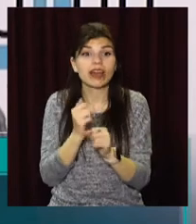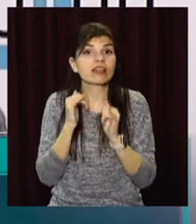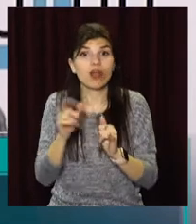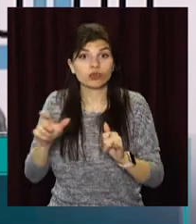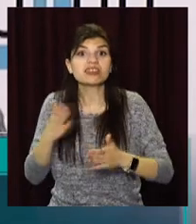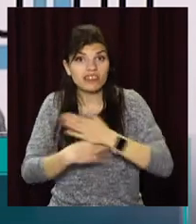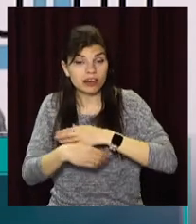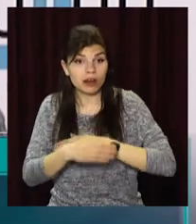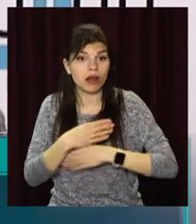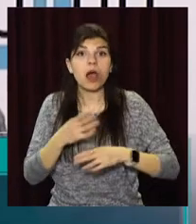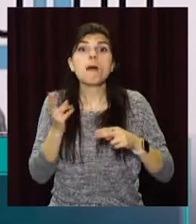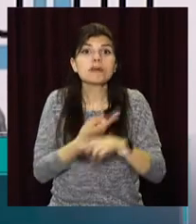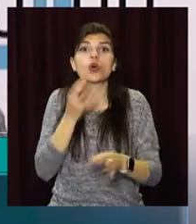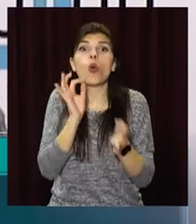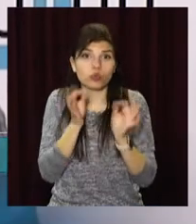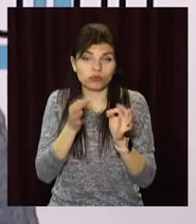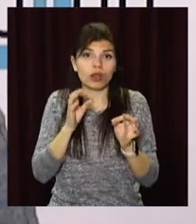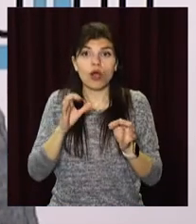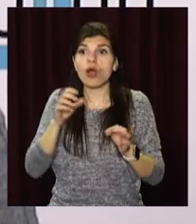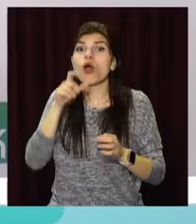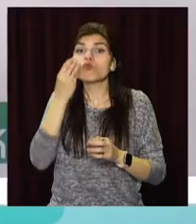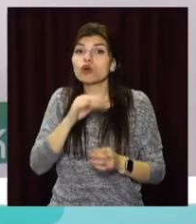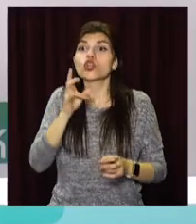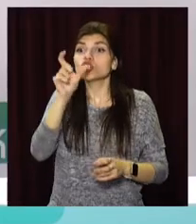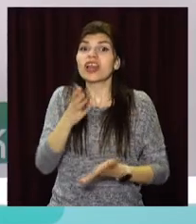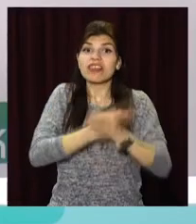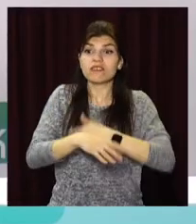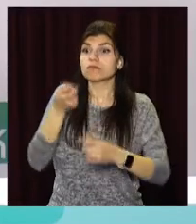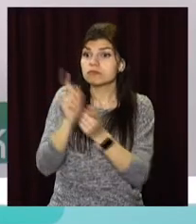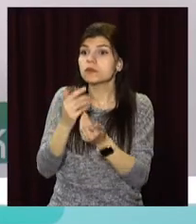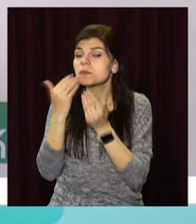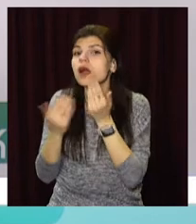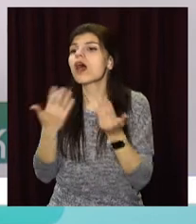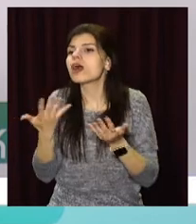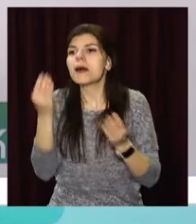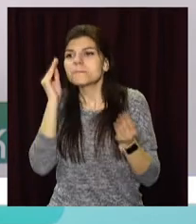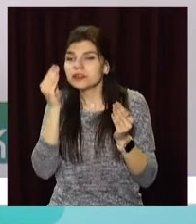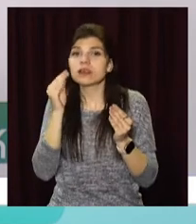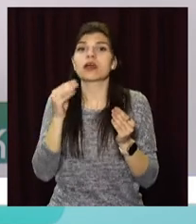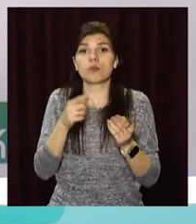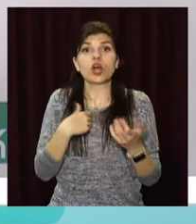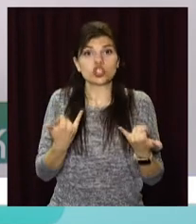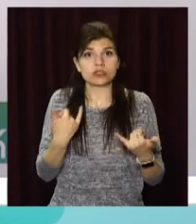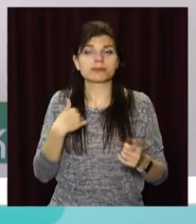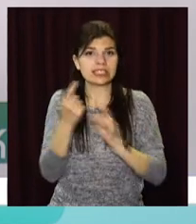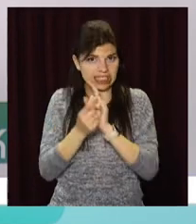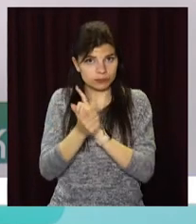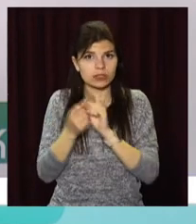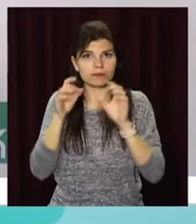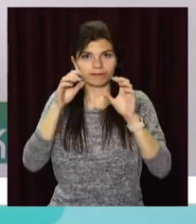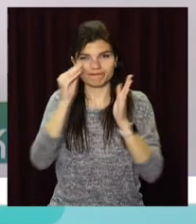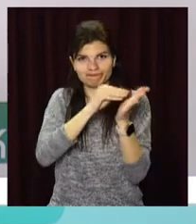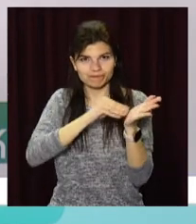з інвалідністю без консультації людей з інвалідністю». Зараз, слава Богу, це все ми змінили, во всякому випадку, в